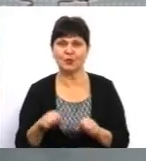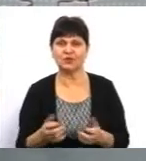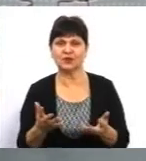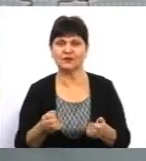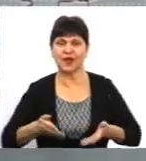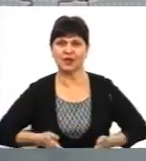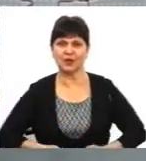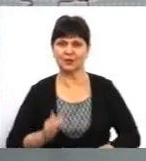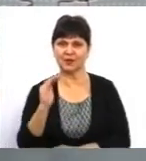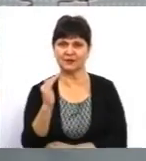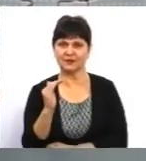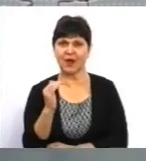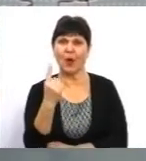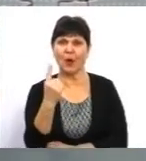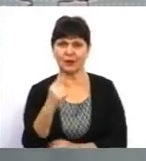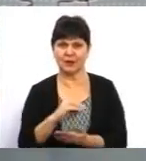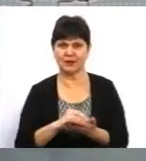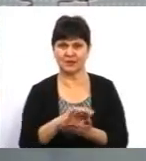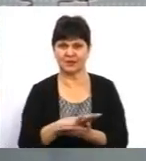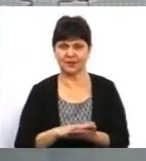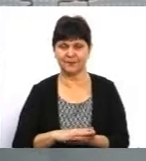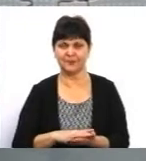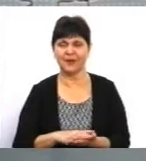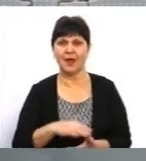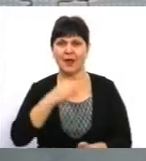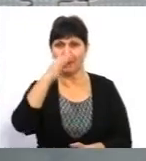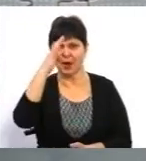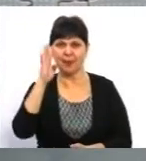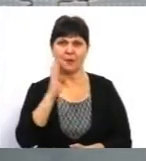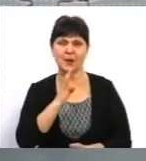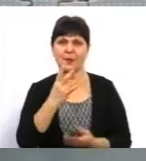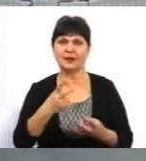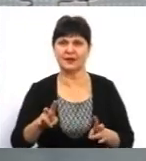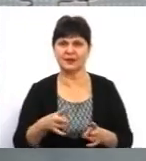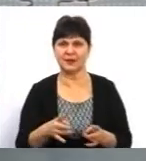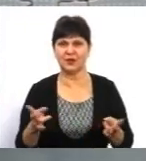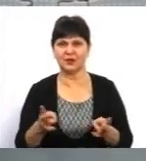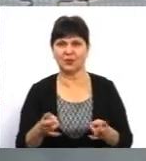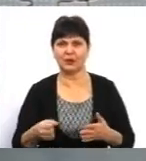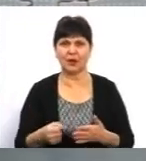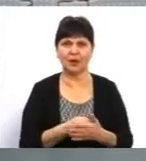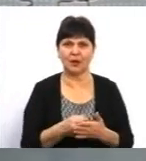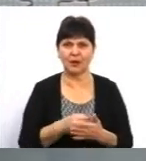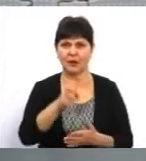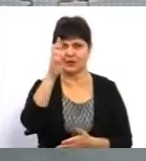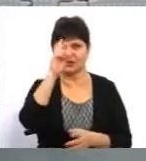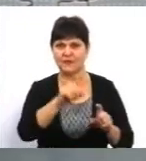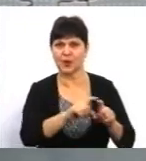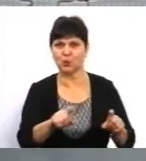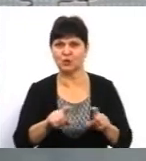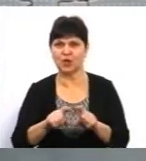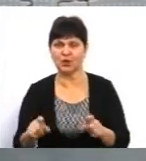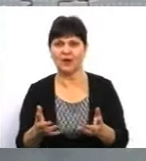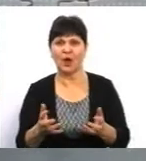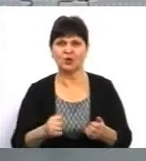однією заявою. Мова йде про те, що батьки тепер не мають необхідності оббивати пороги державних установ, отримувати будь-які